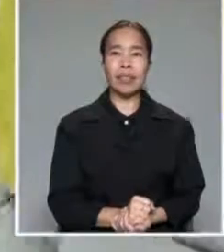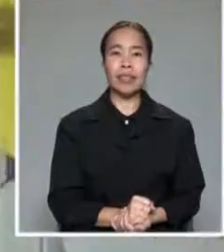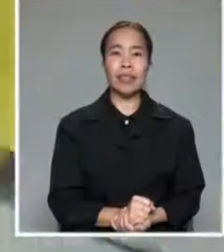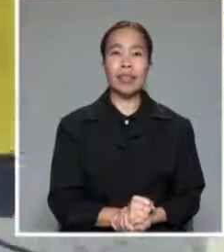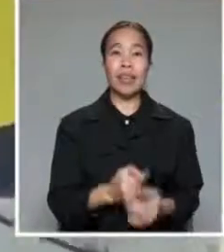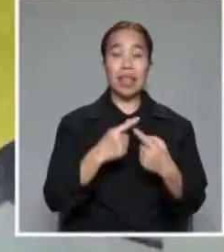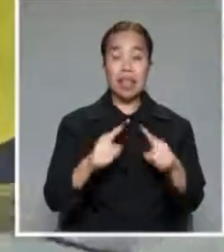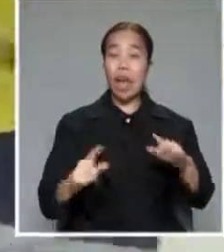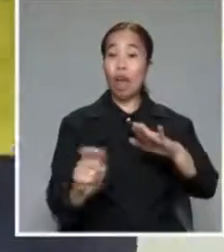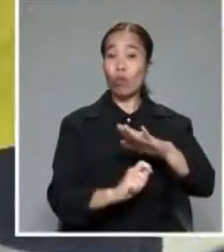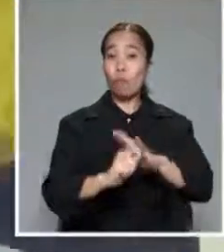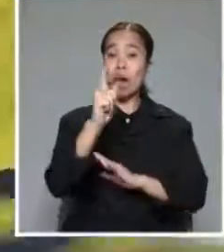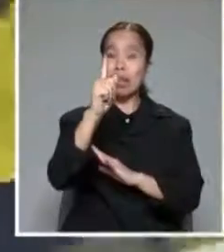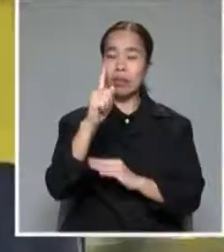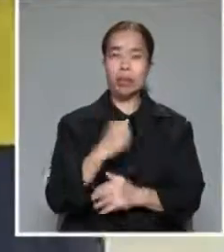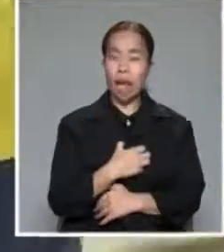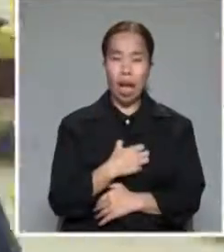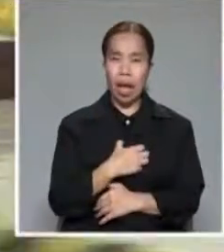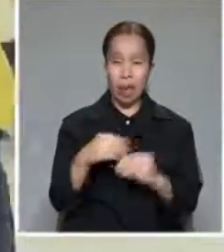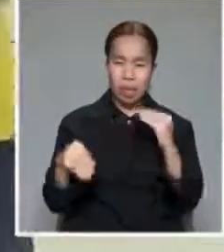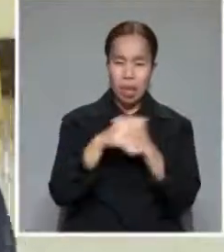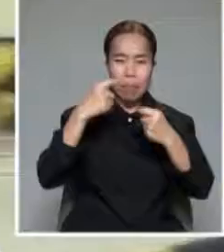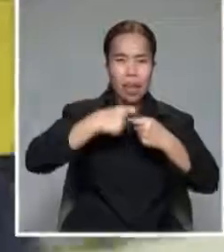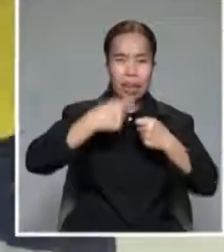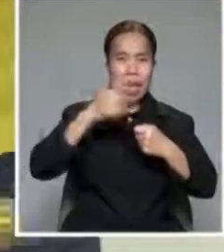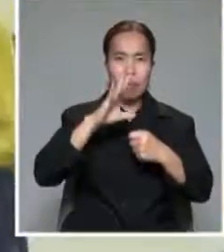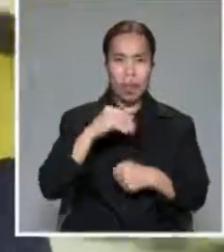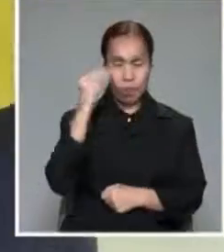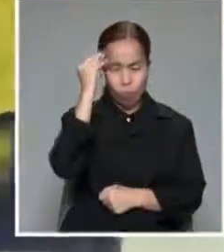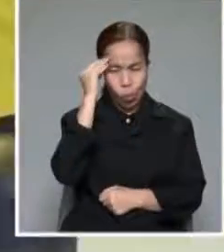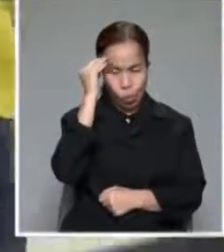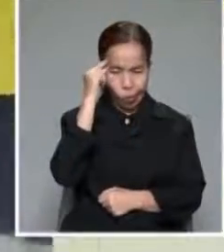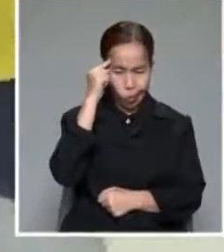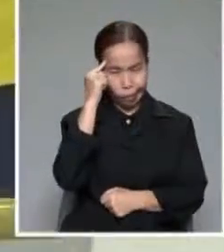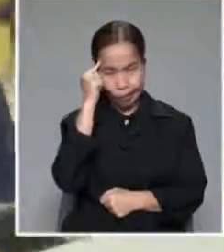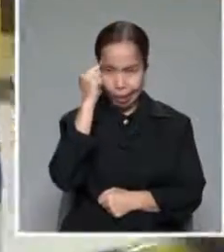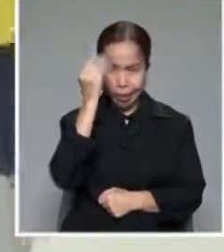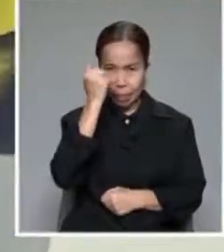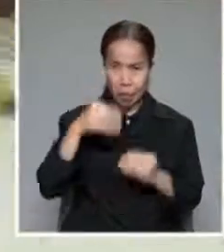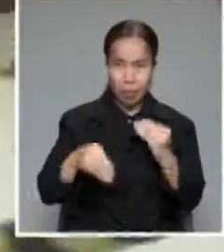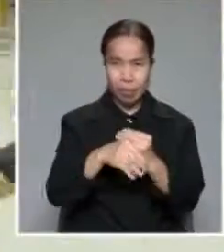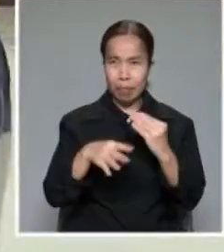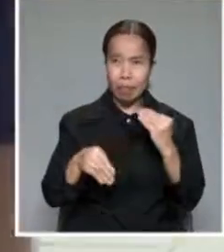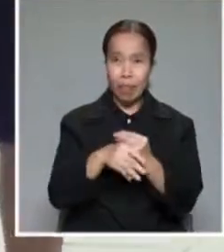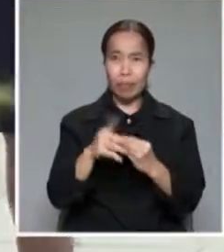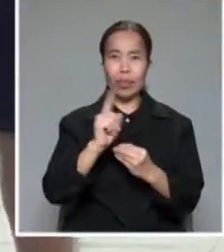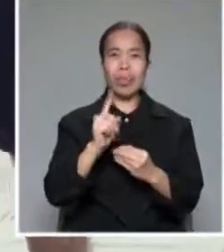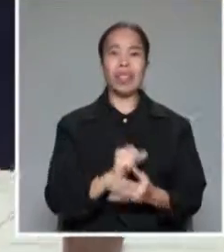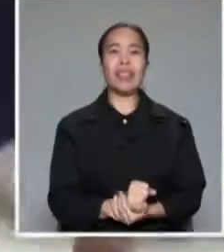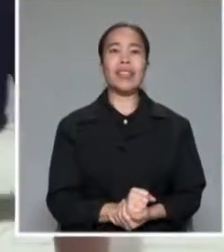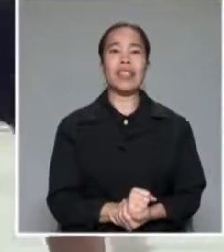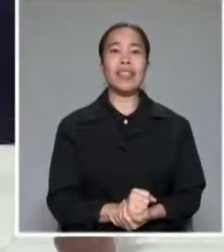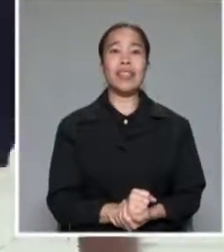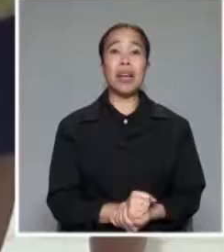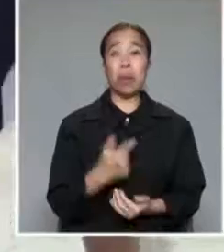แต่น้องอนุบาล 1อย่าเพิ่งท่ายากและอย่าเครียดดูลีลาพี่ๆไปก่อนส่วน